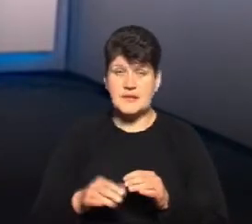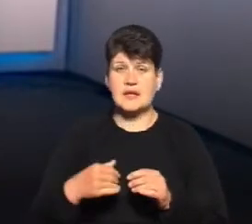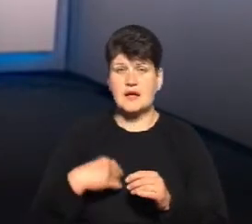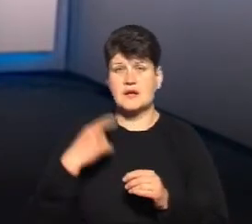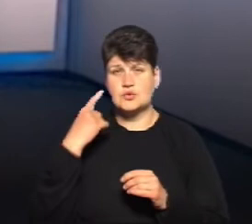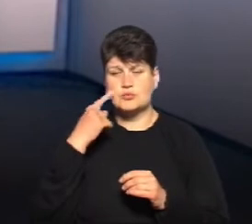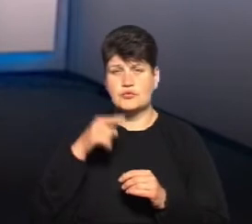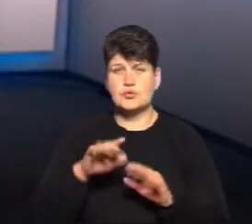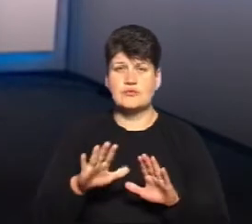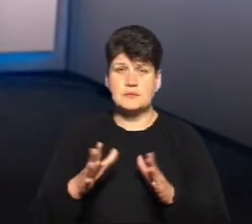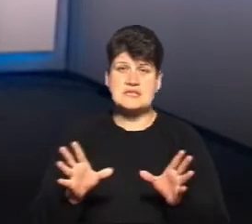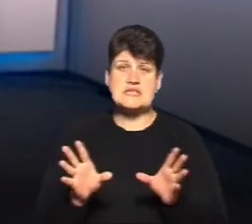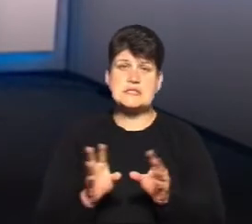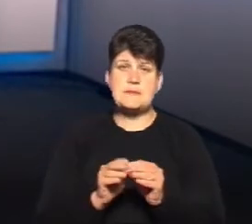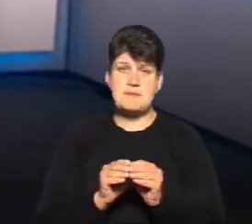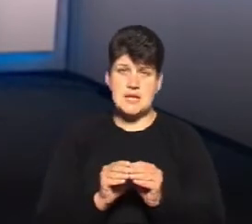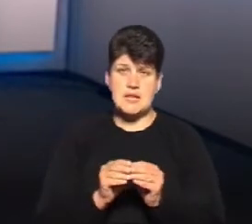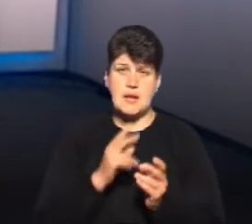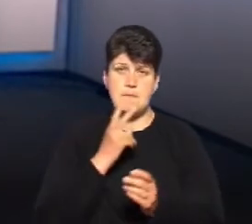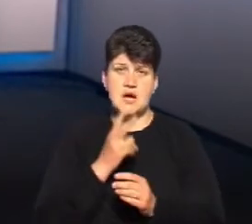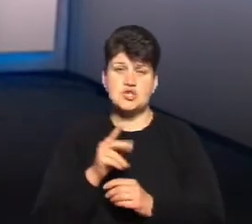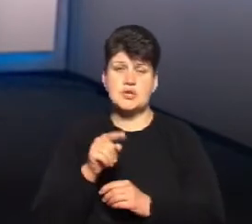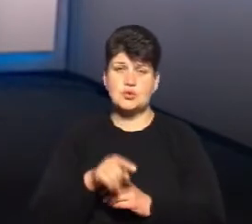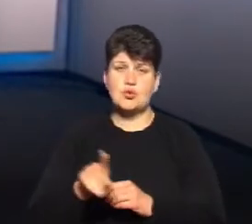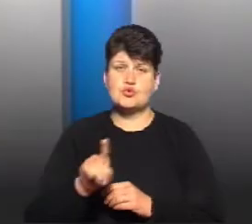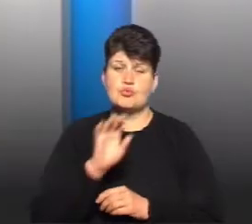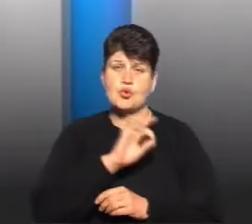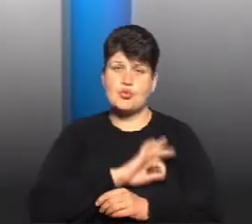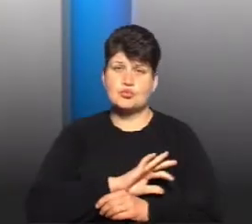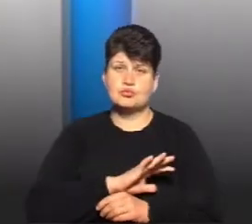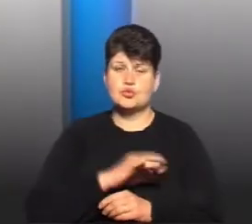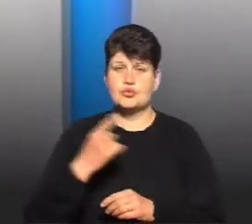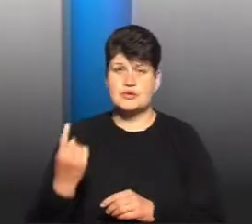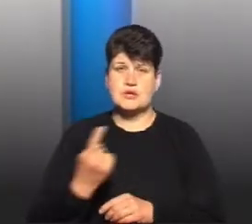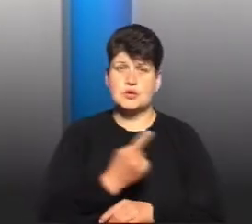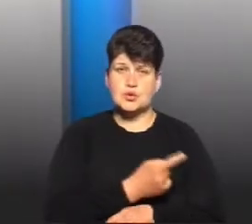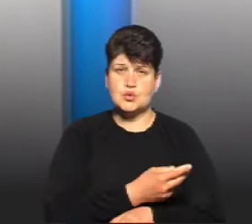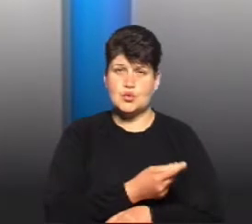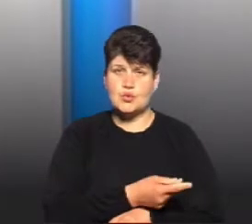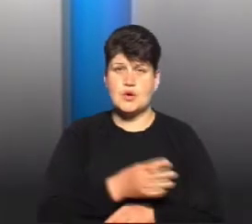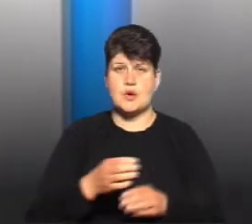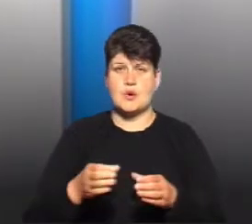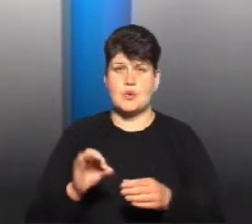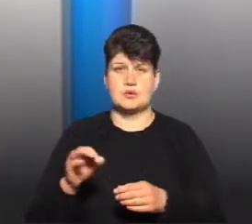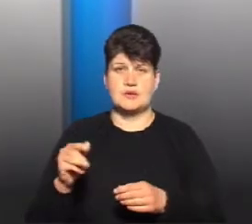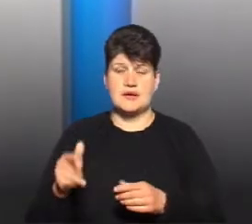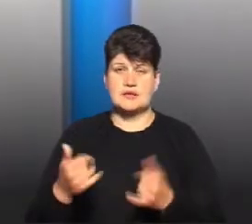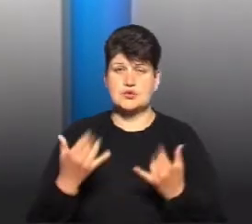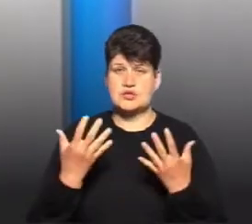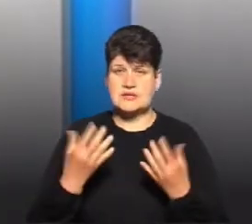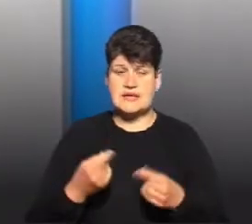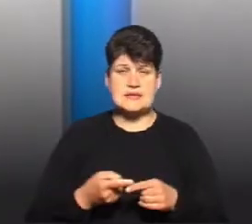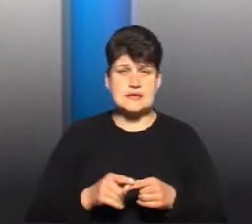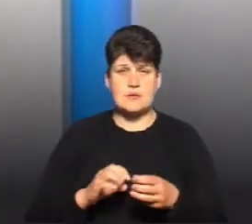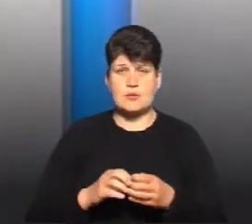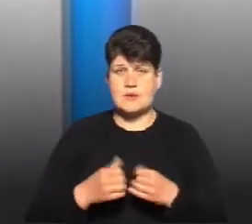спільне бачення того, щоб корисно було одній і іншій громаді. Тобто на сьогоднішній день в нашої громади таких проблем немає, тому що фактично